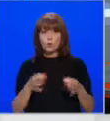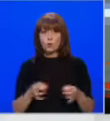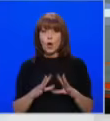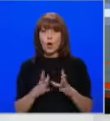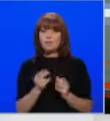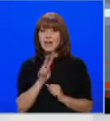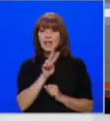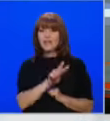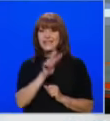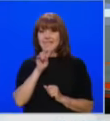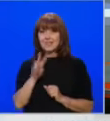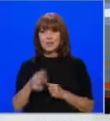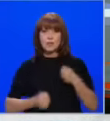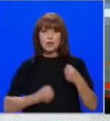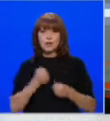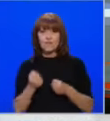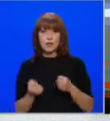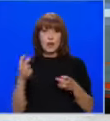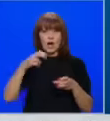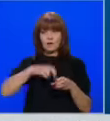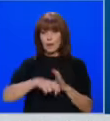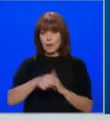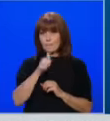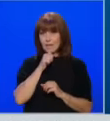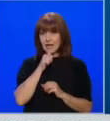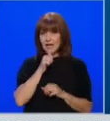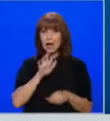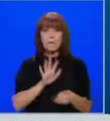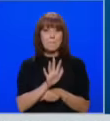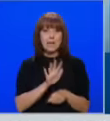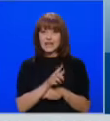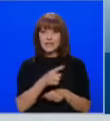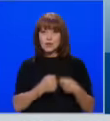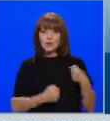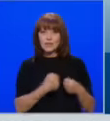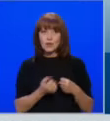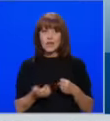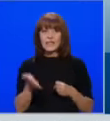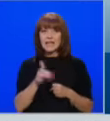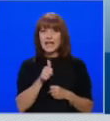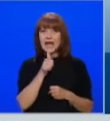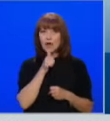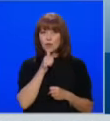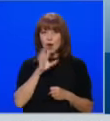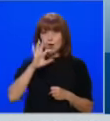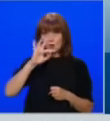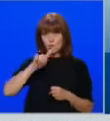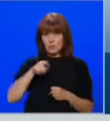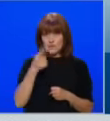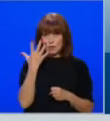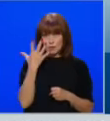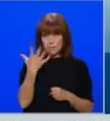общо 22 водачи, качили се зад вулана пияни. 15 от тях са шофирали след употреба на алкохол от 0,5